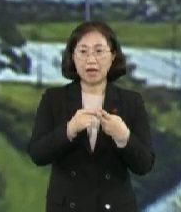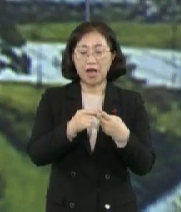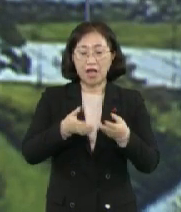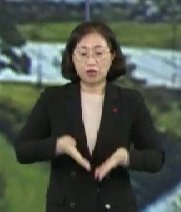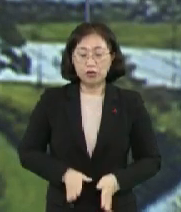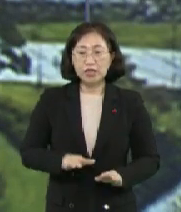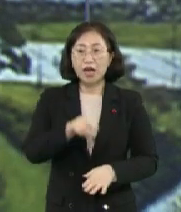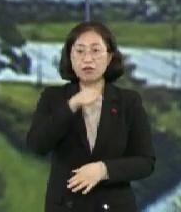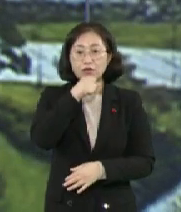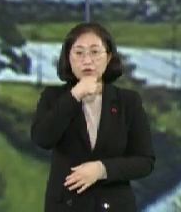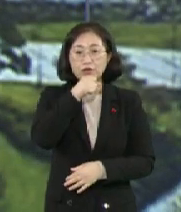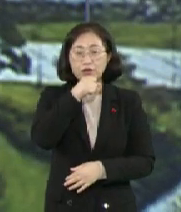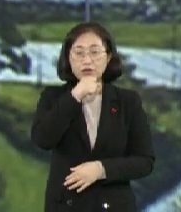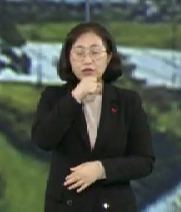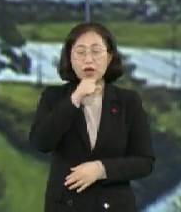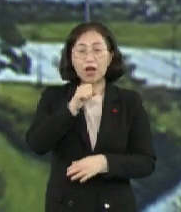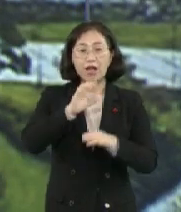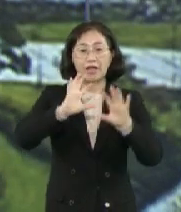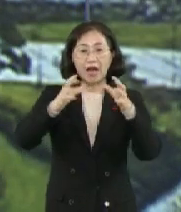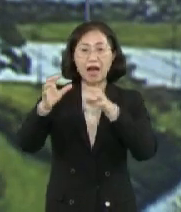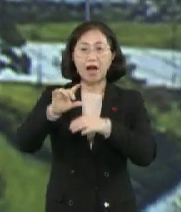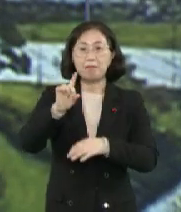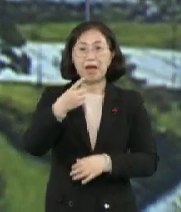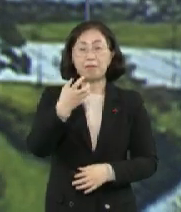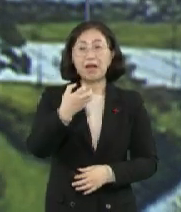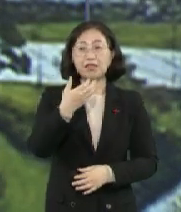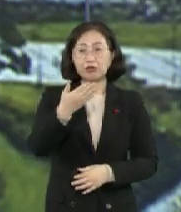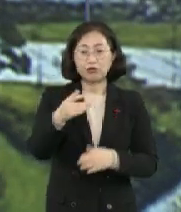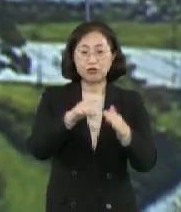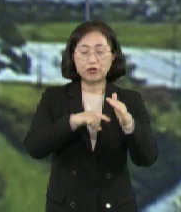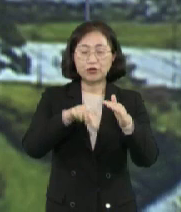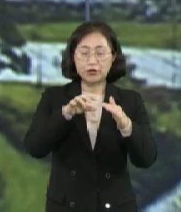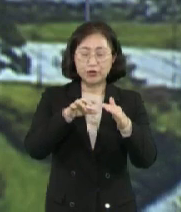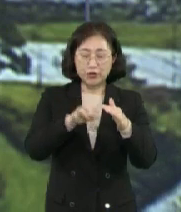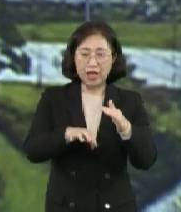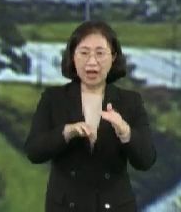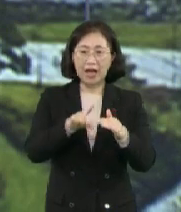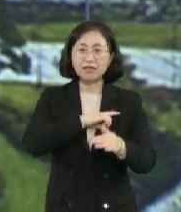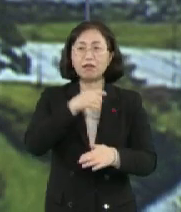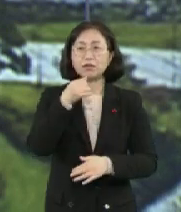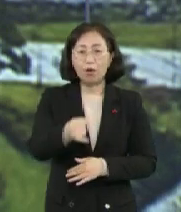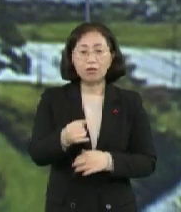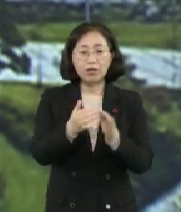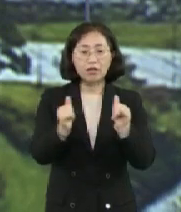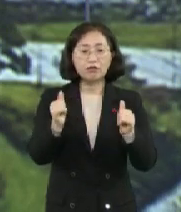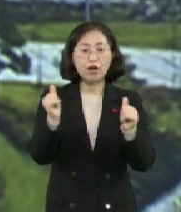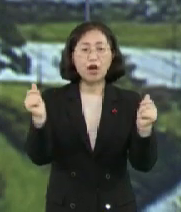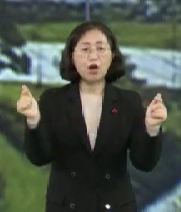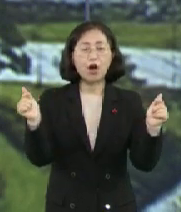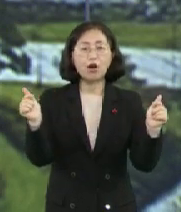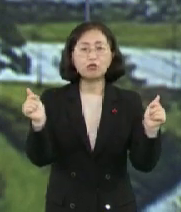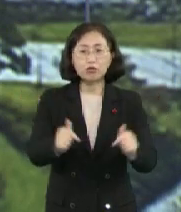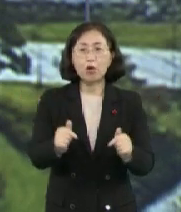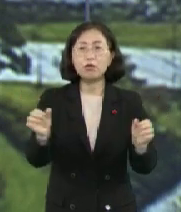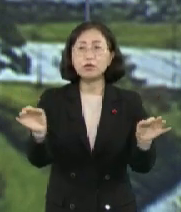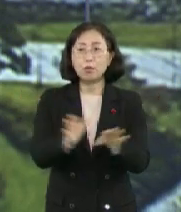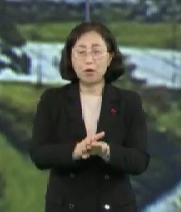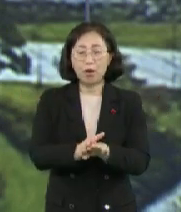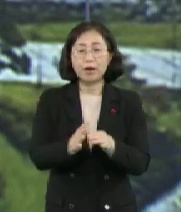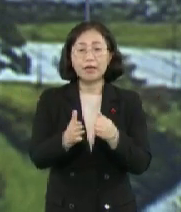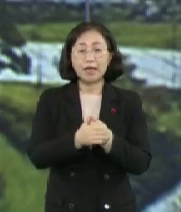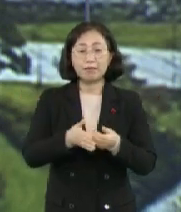출산율은 세계 198개 국가 중에서 198위입니다. 이대로 가면 민족이 소멸되는 거죠. 그러면서